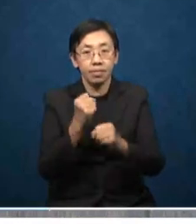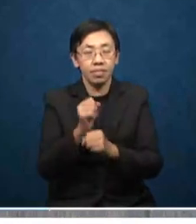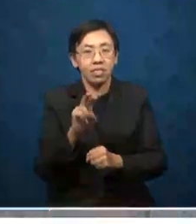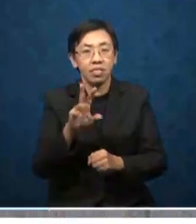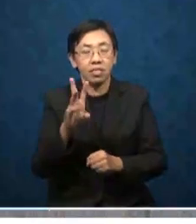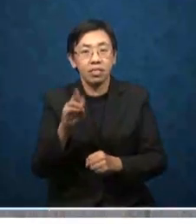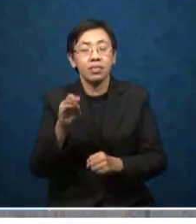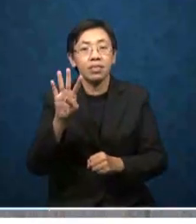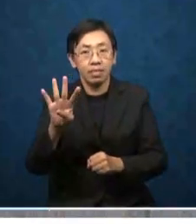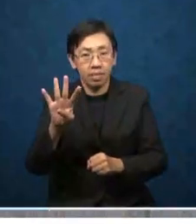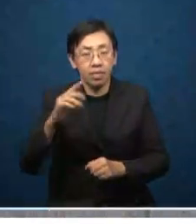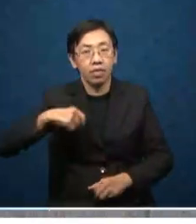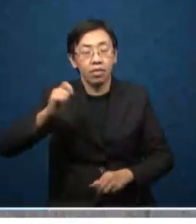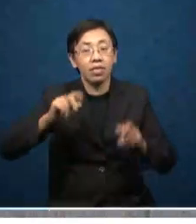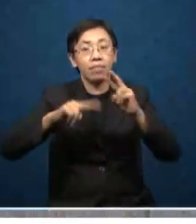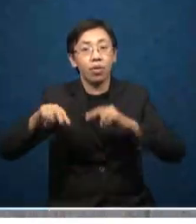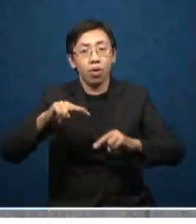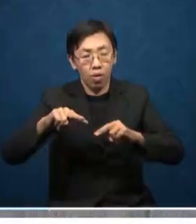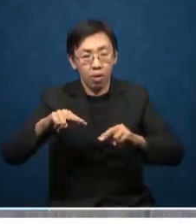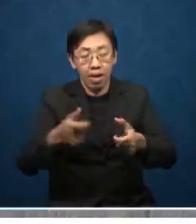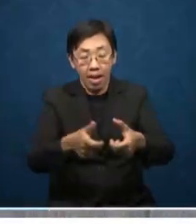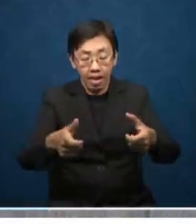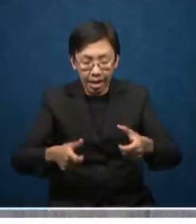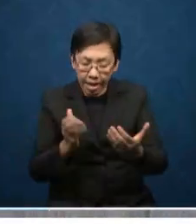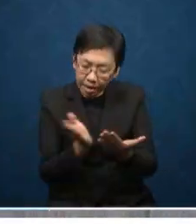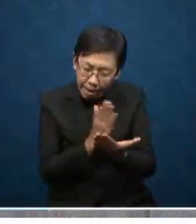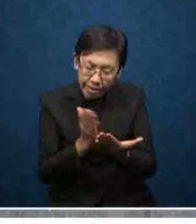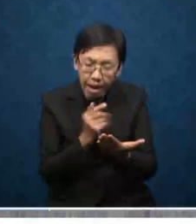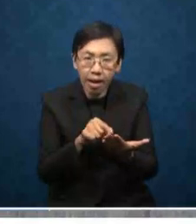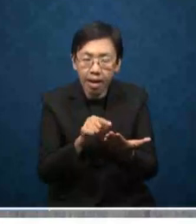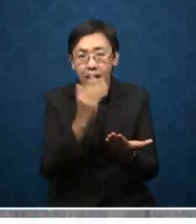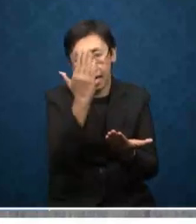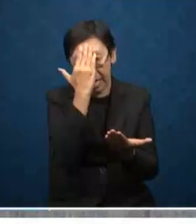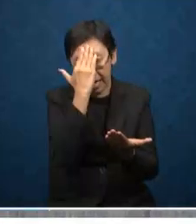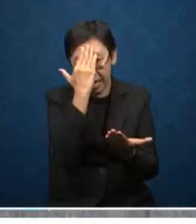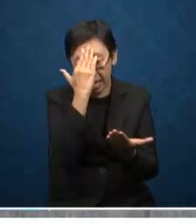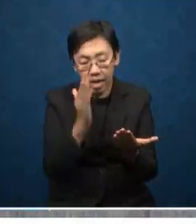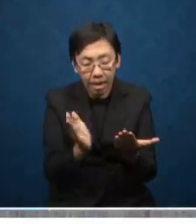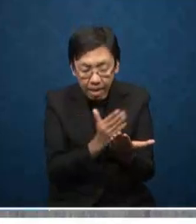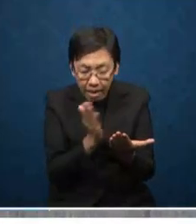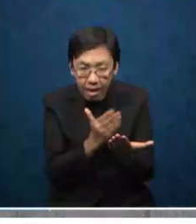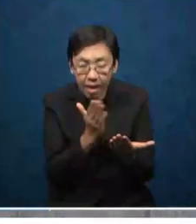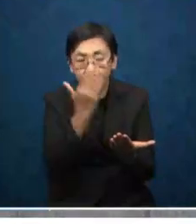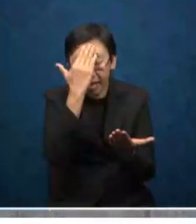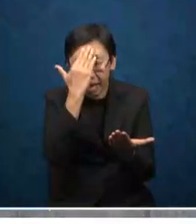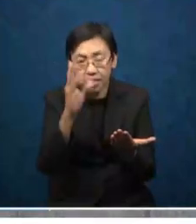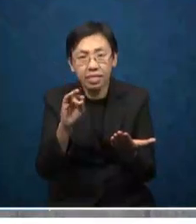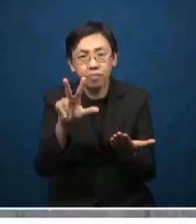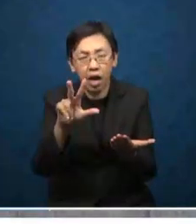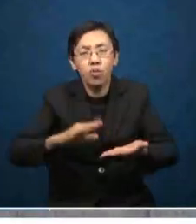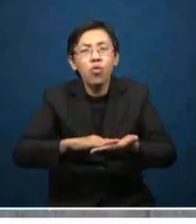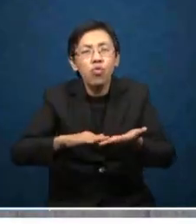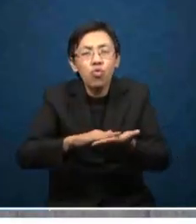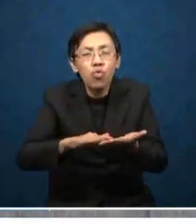2564ของศาลปกครองเนี่ยนะคะปรากฏตามรายงานหน้า73ประทานโทษค่ะ